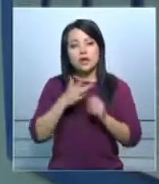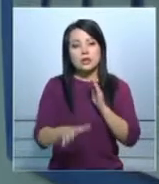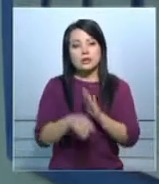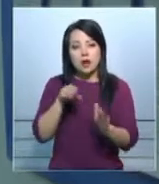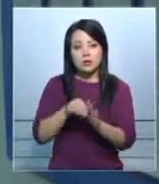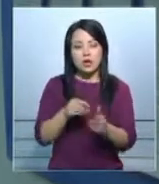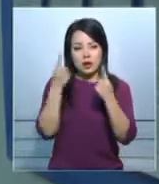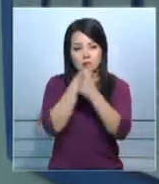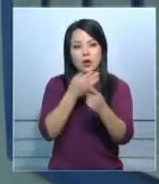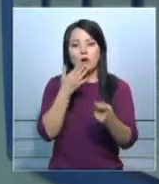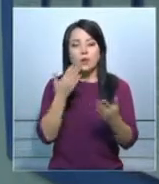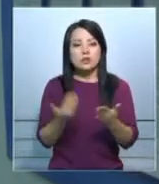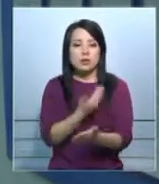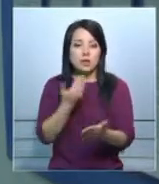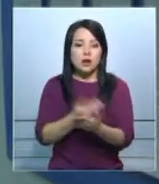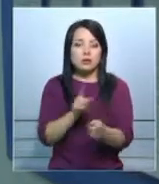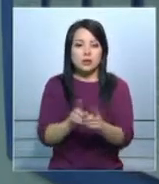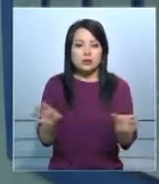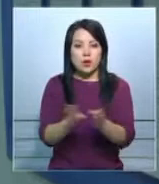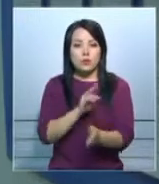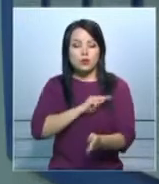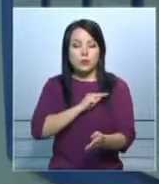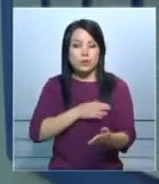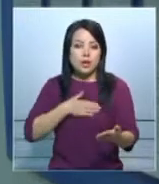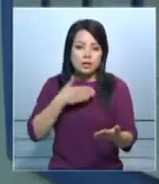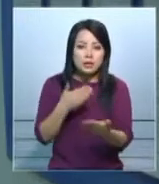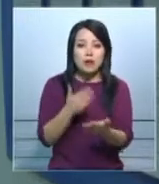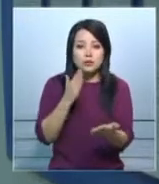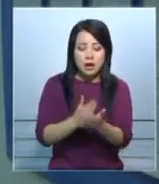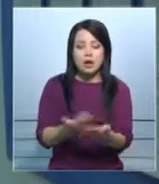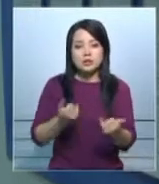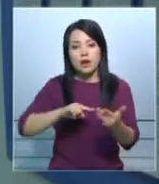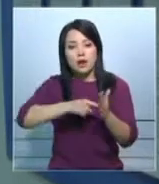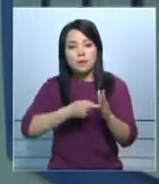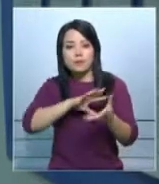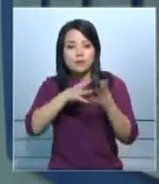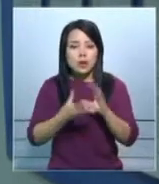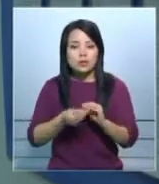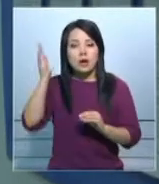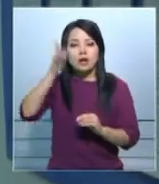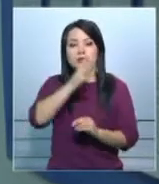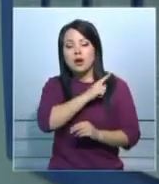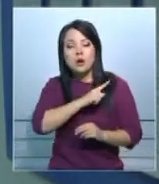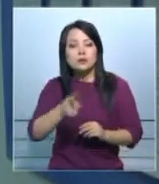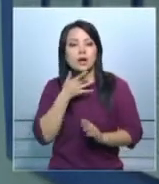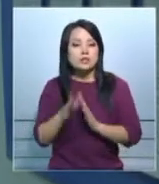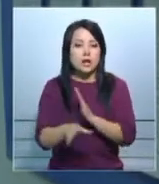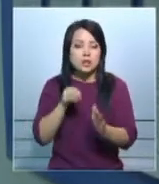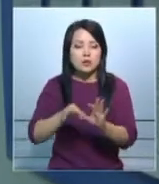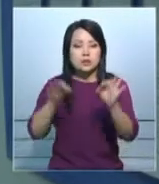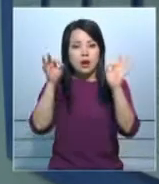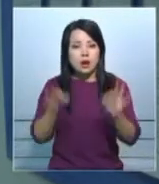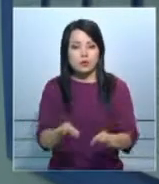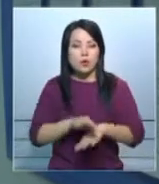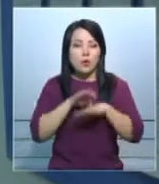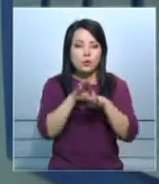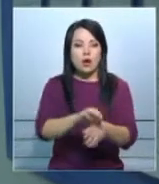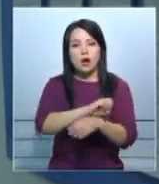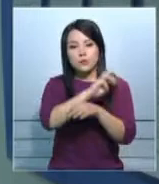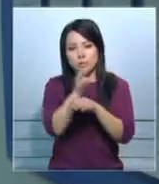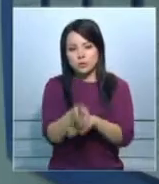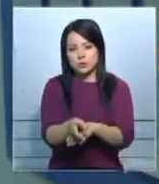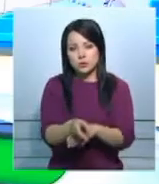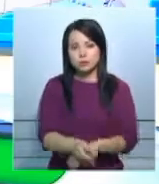ақпарат құралдарымен де қоян-қолтық жұмыс істеудеміз. Мақсат мүддеміздің барлығы алдағы саяси науқанның әділ өтуін қамтамасыз ету.